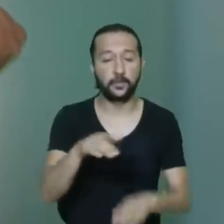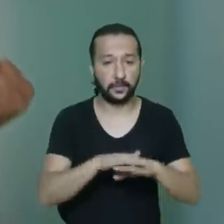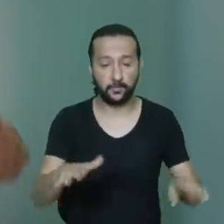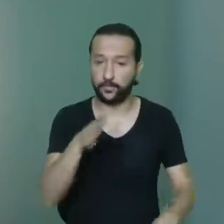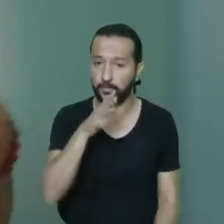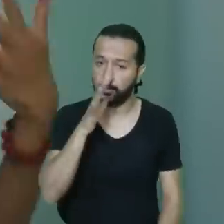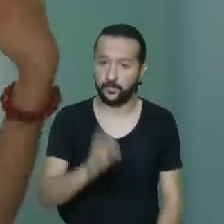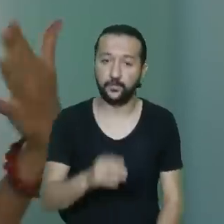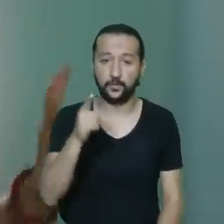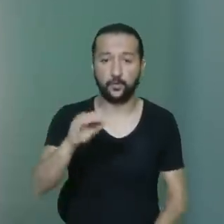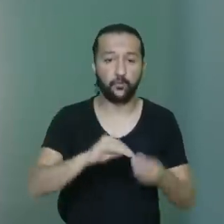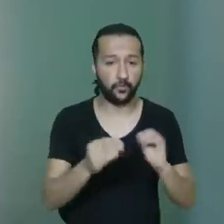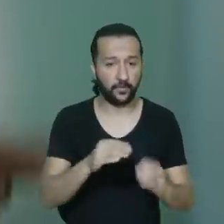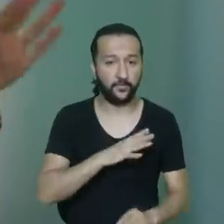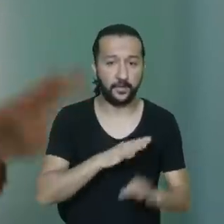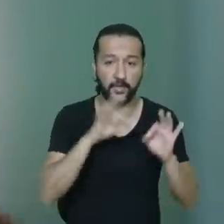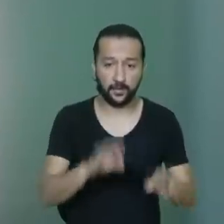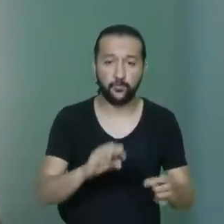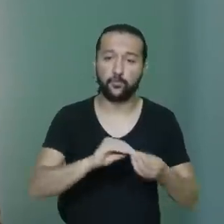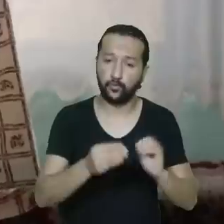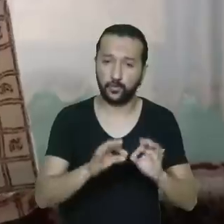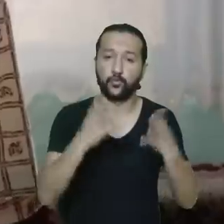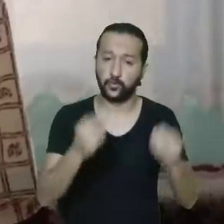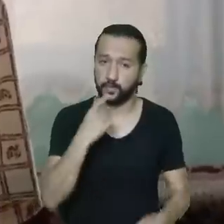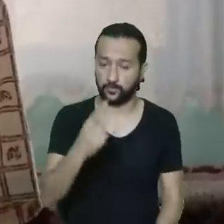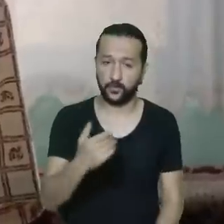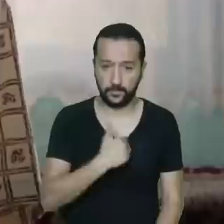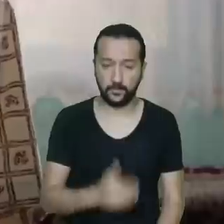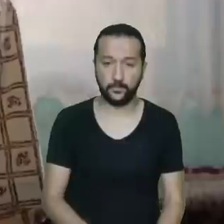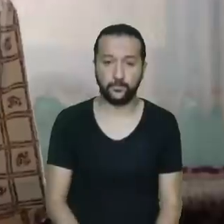Tamam biliyorum. Problem ne var? Ama çözeceğim diyorum ya.